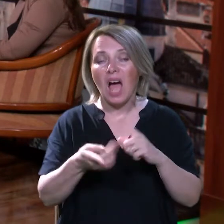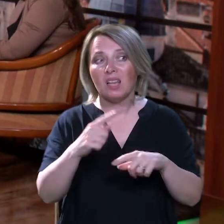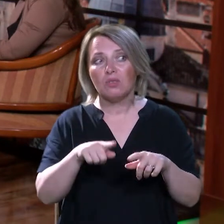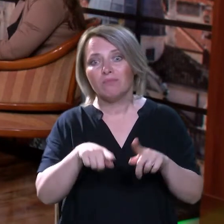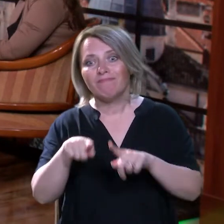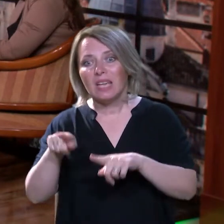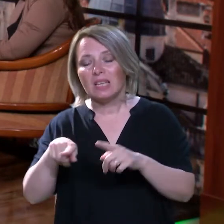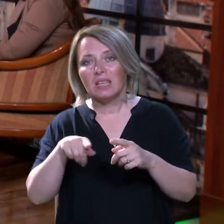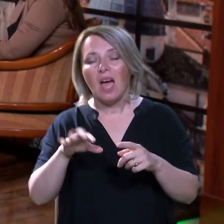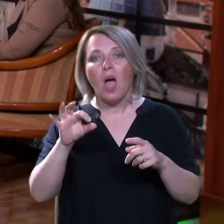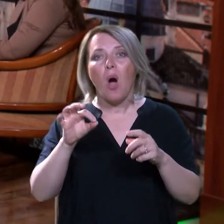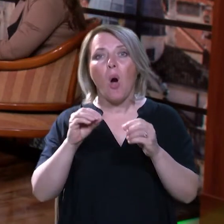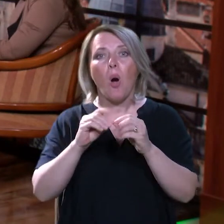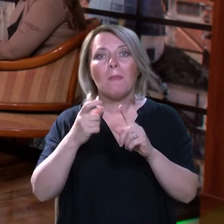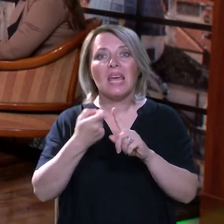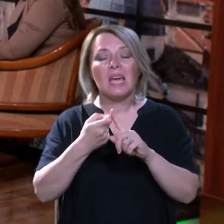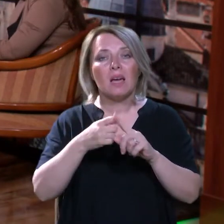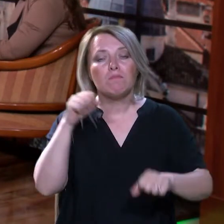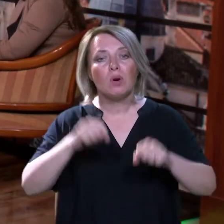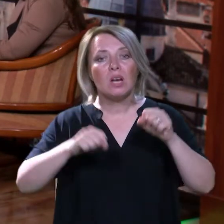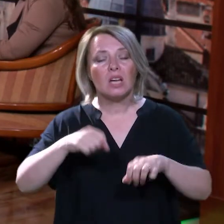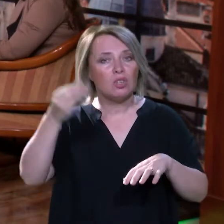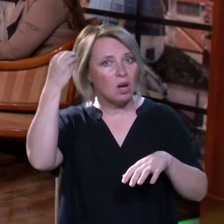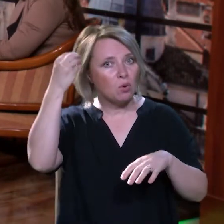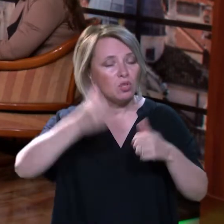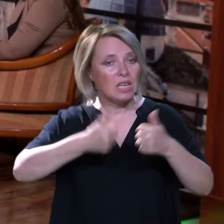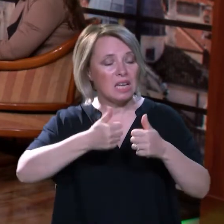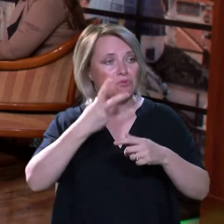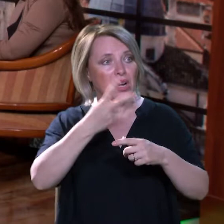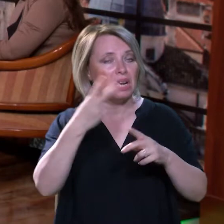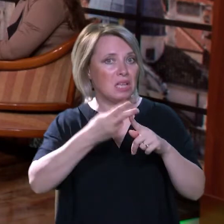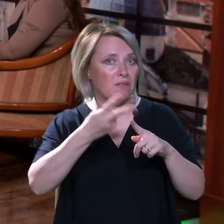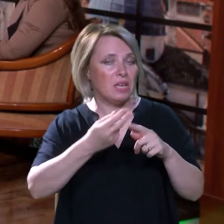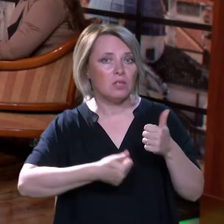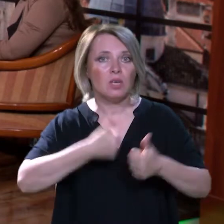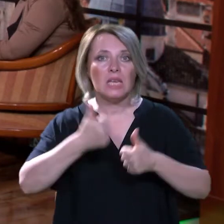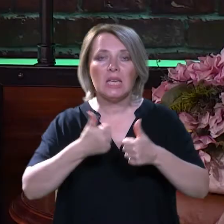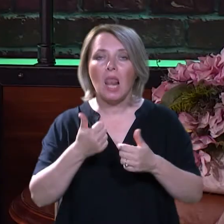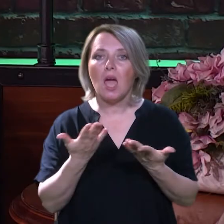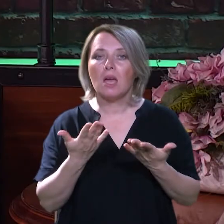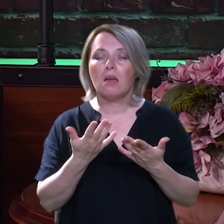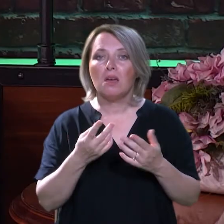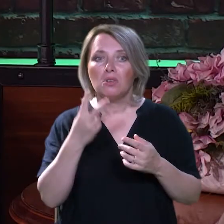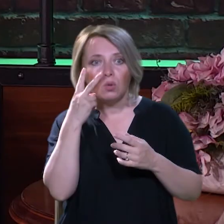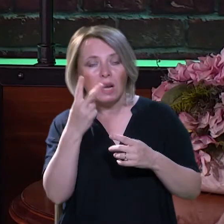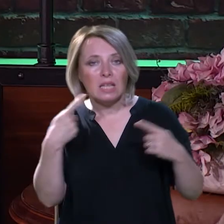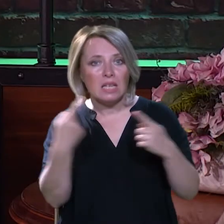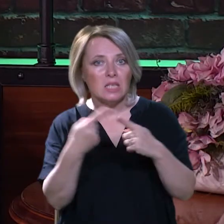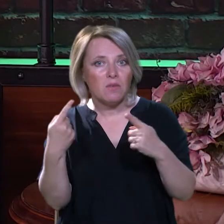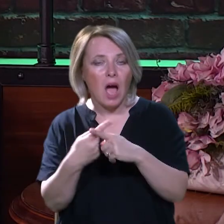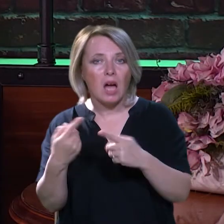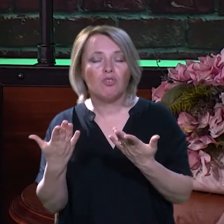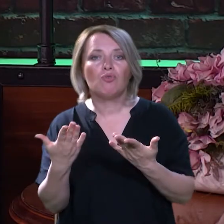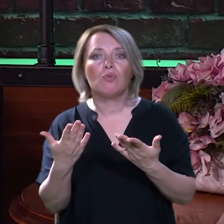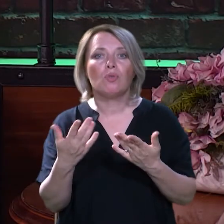taj oblik ponašanja vidjeli. Ili su bili izloženi agresivnom sadržaju na medijima, ili su bili izloženi nekakvim svađama i